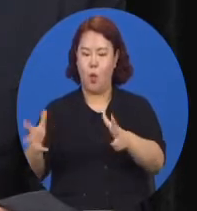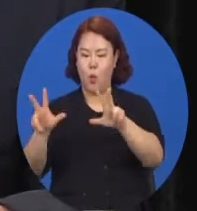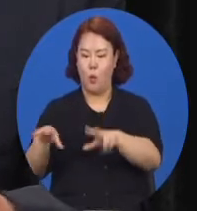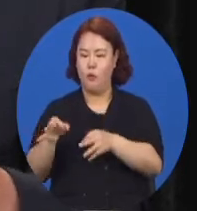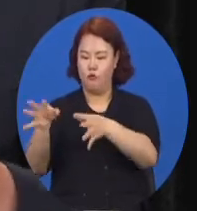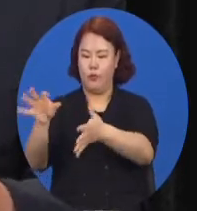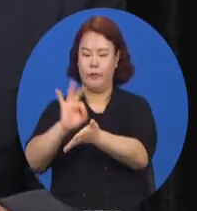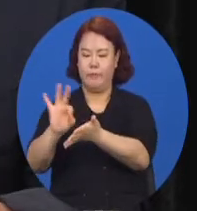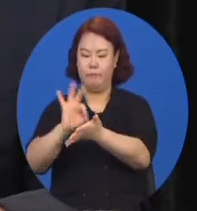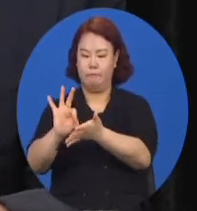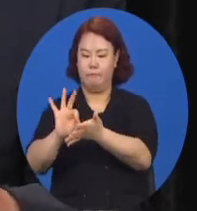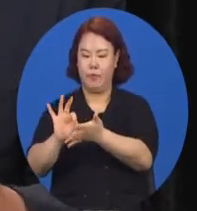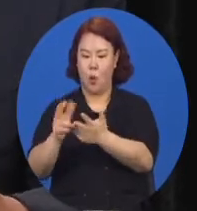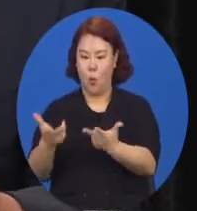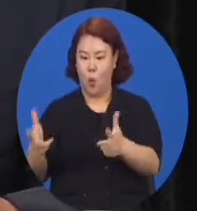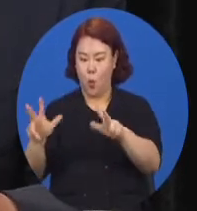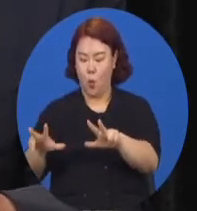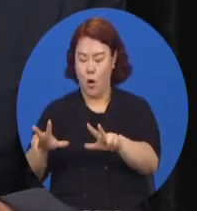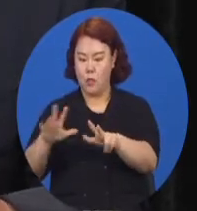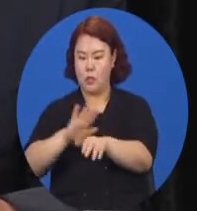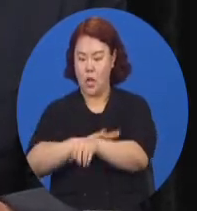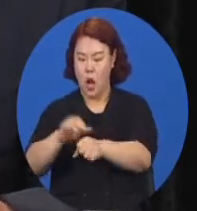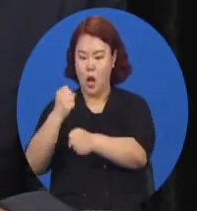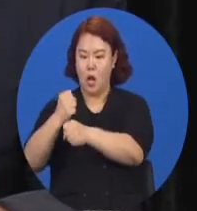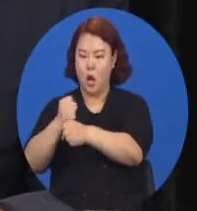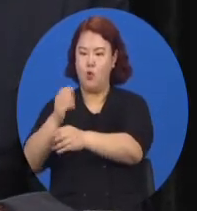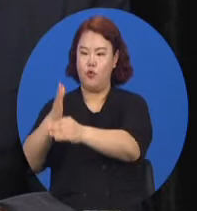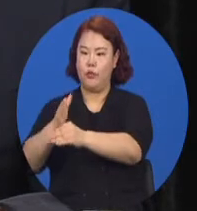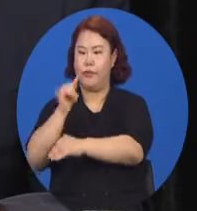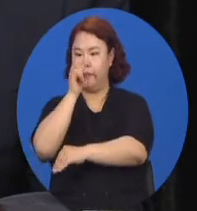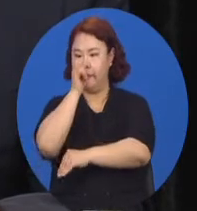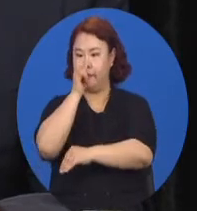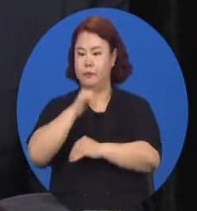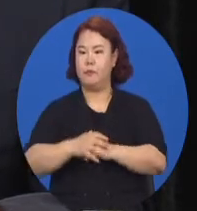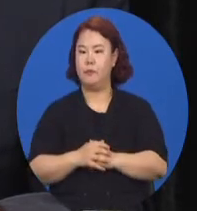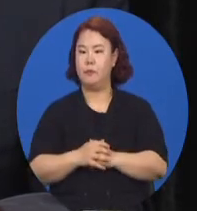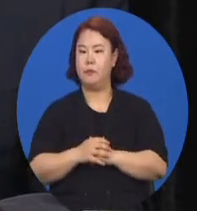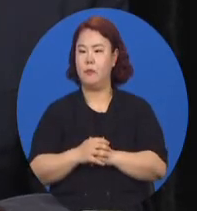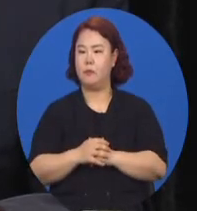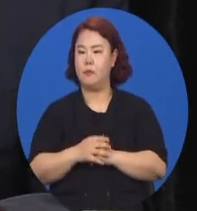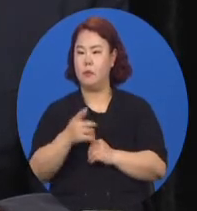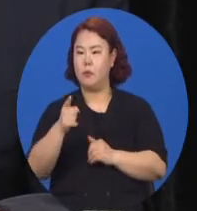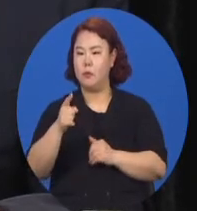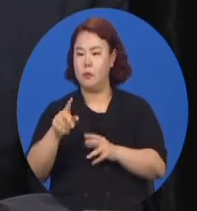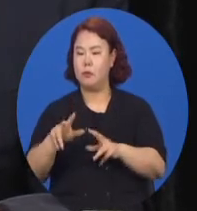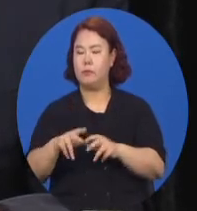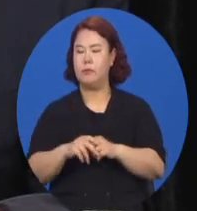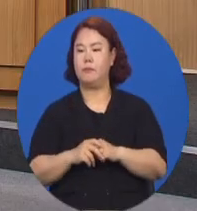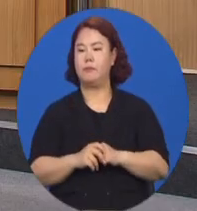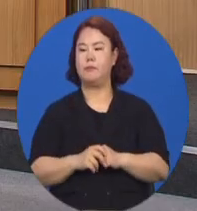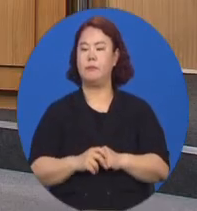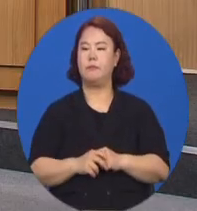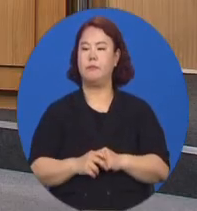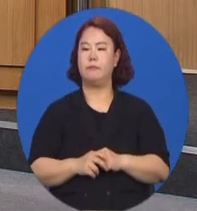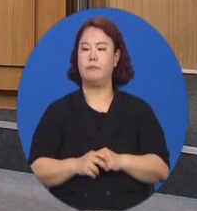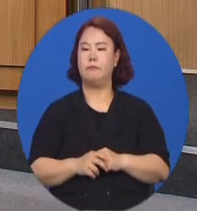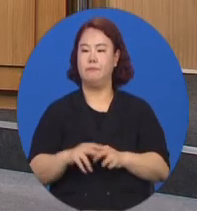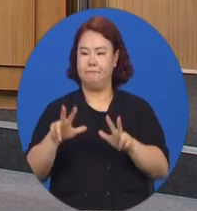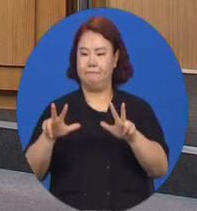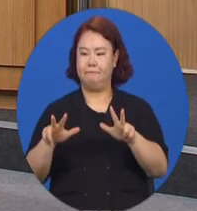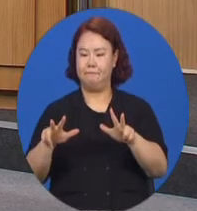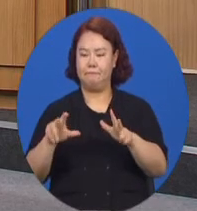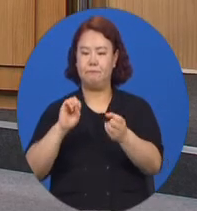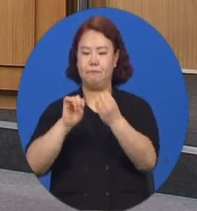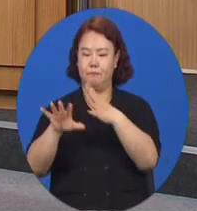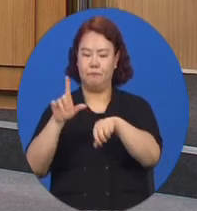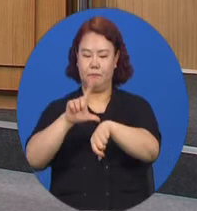하고 지금 그 복합공원은 잘 조성이 되어 아니, 가고 있습니다. 그런 사업들을 주민 반대는 안 합니까? 네. 자, 여기까지 해서 답변